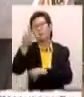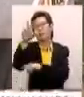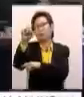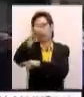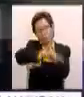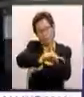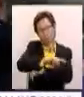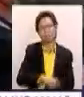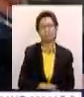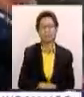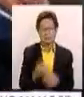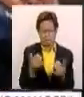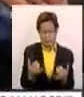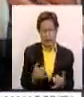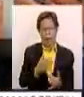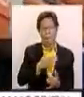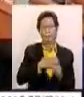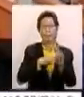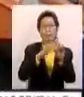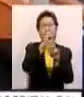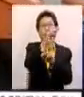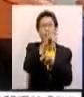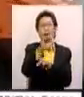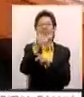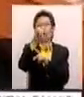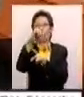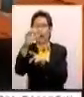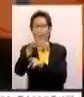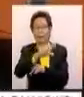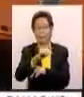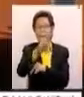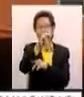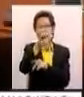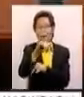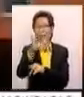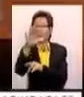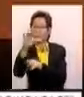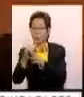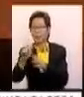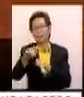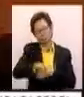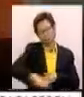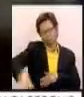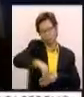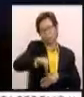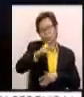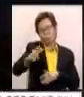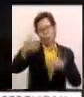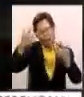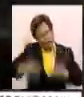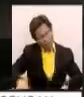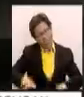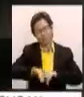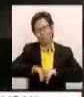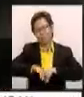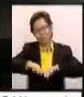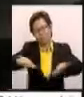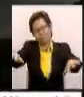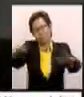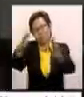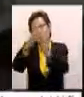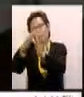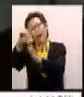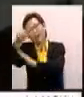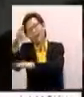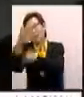hari. Buat masa ini, My 100 dan My 50 dilaksana sekitar Lembah Klang sebelum diperluas ke bandaraya-bandaraya